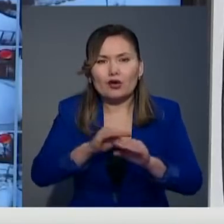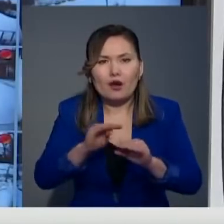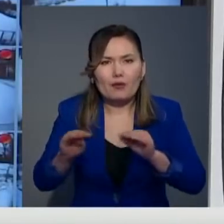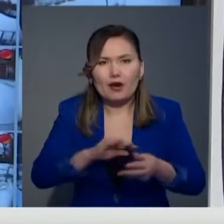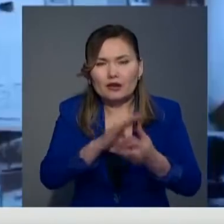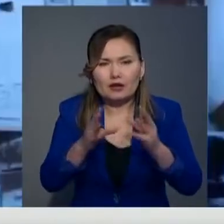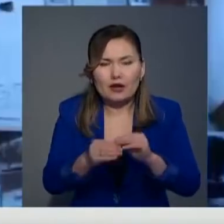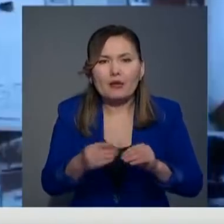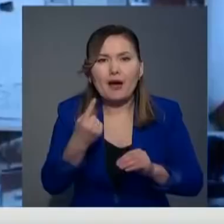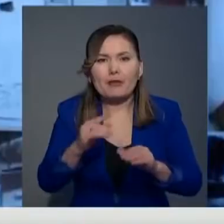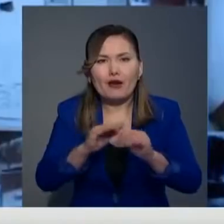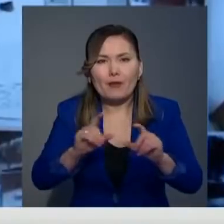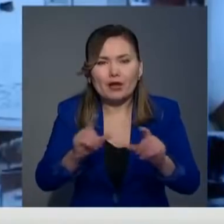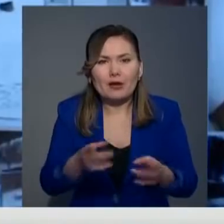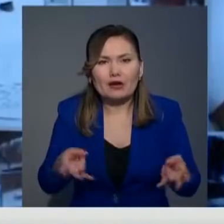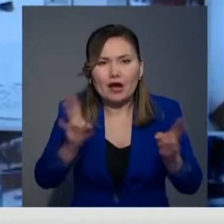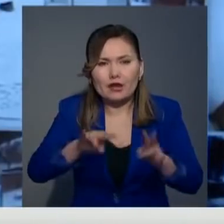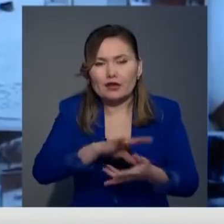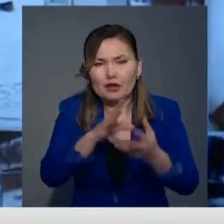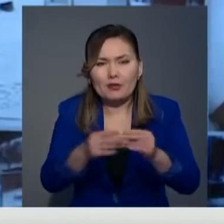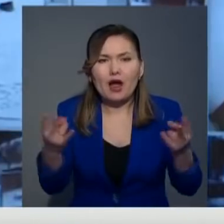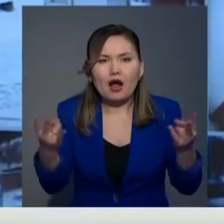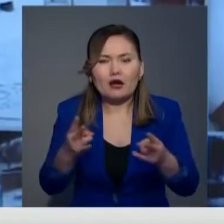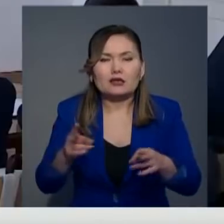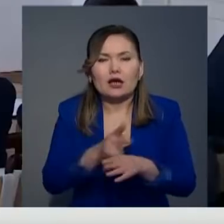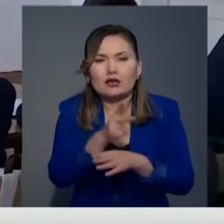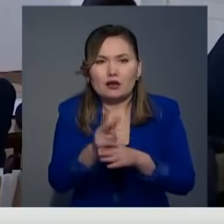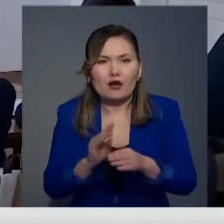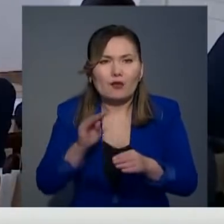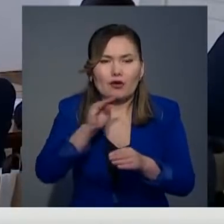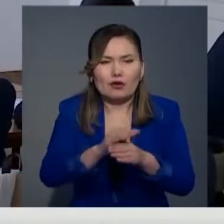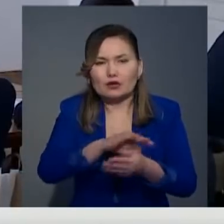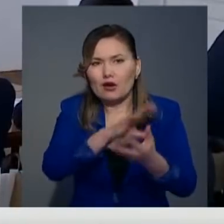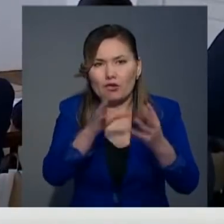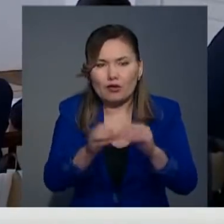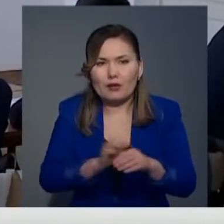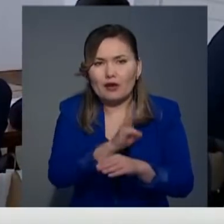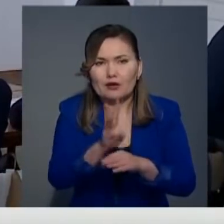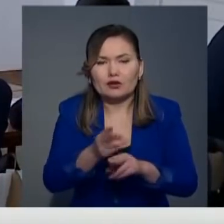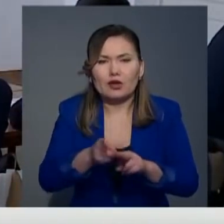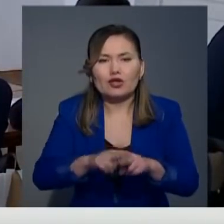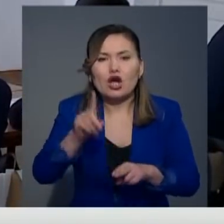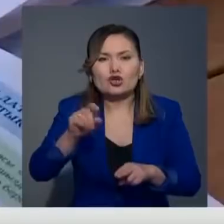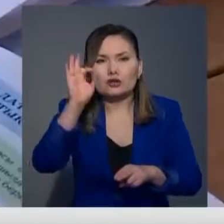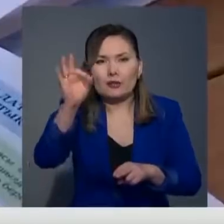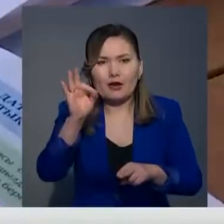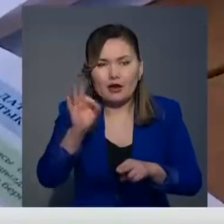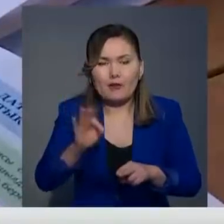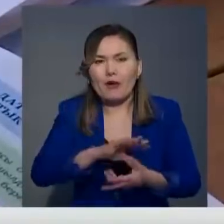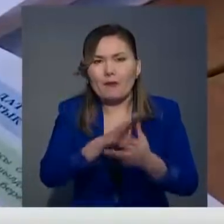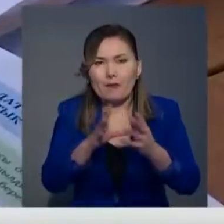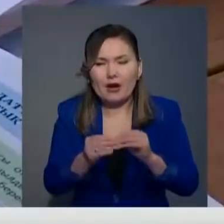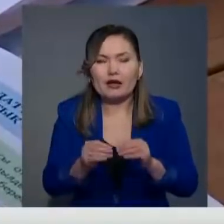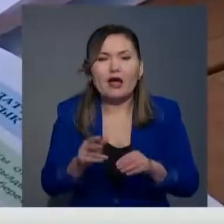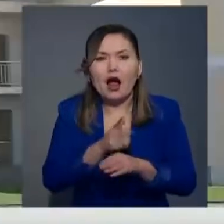орнатылмаған, бірақ балабақша қалды. Жақында оғанда қажетті қаржы бөлінді. Наурыз айының соңына таман 100%-дық межені